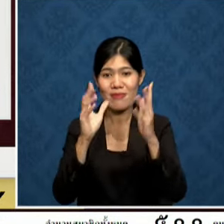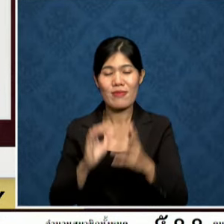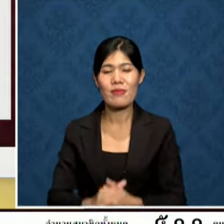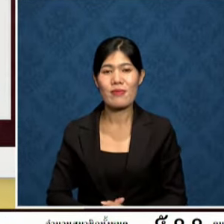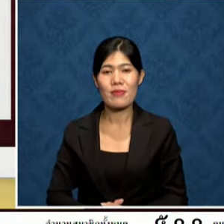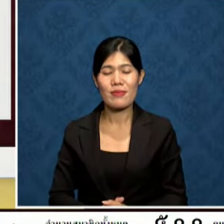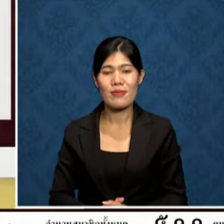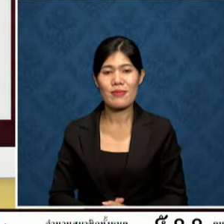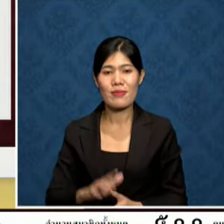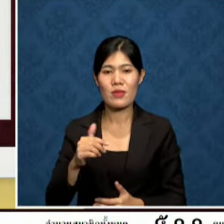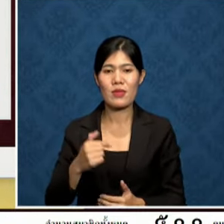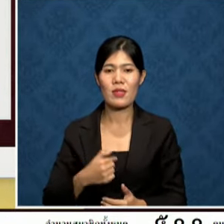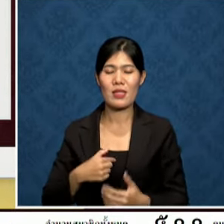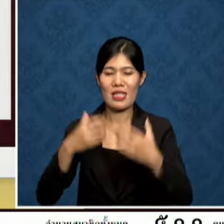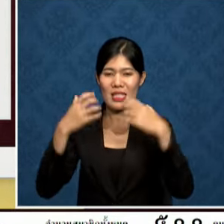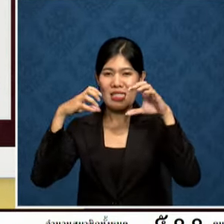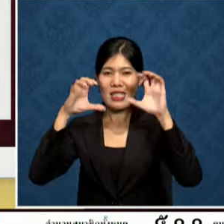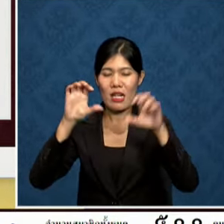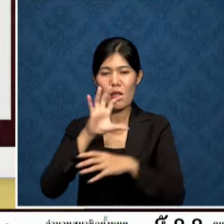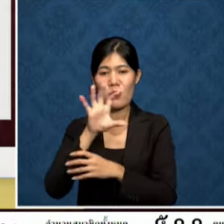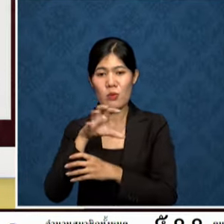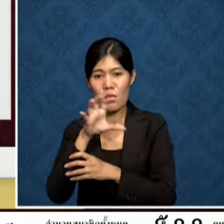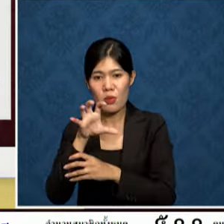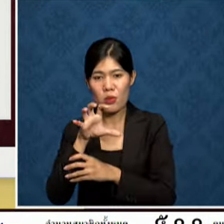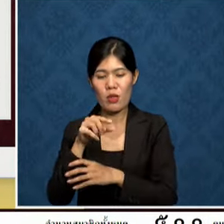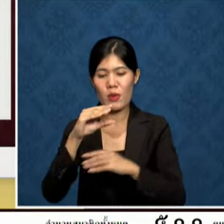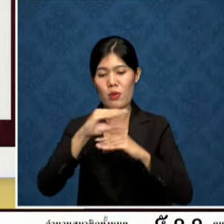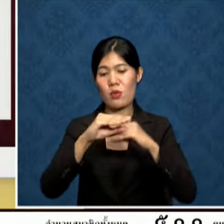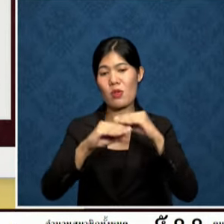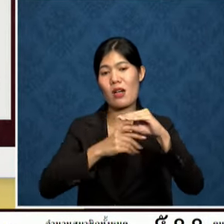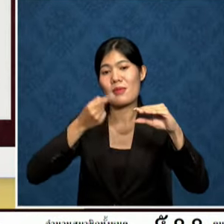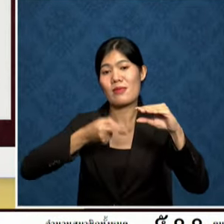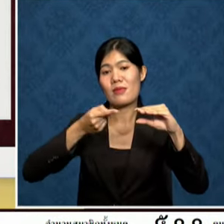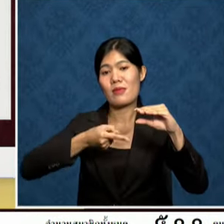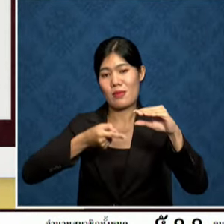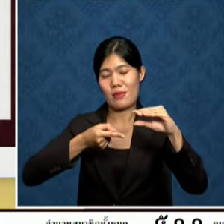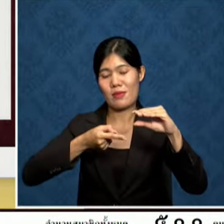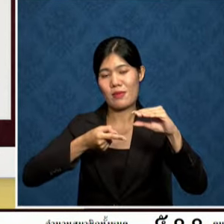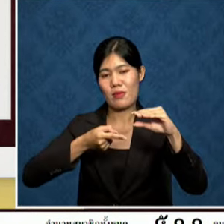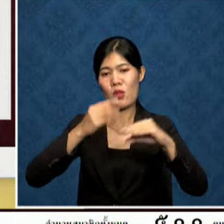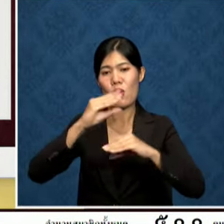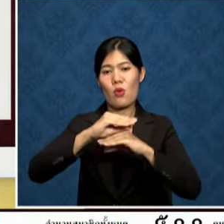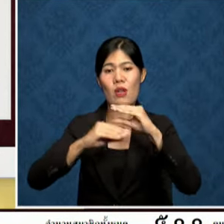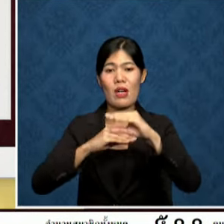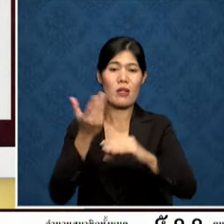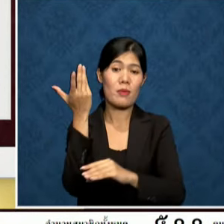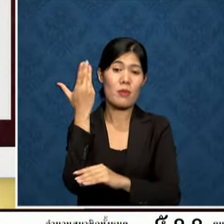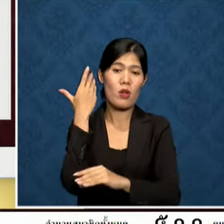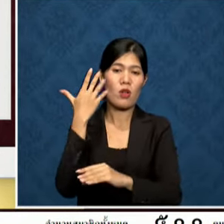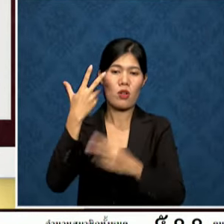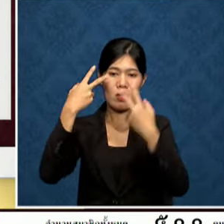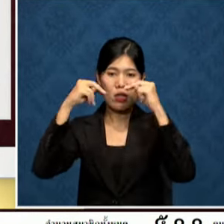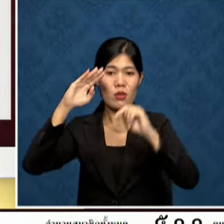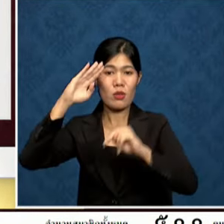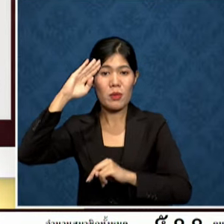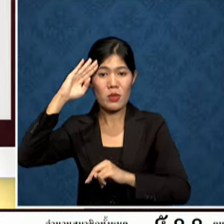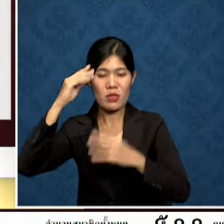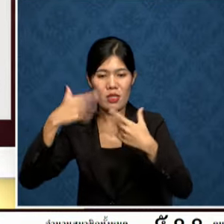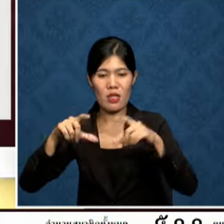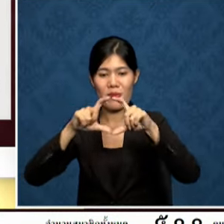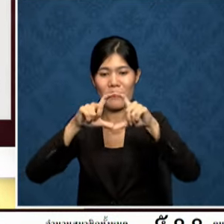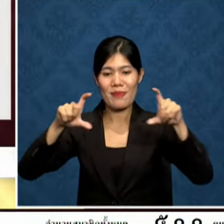โดนข้าราชการย้อมแมวนะคะก็คือเอาโครงการเดิมๆนี่แหละค่ะที่เป็นทำมาในสมัยท่านประยุทธ์นะคะแล้วก็มาแปะป้ายใหม่ว่า